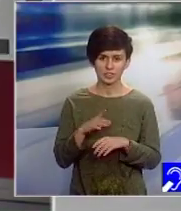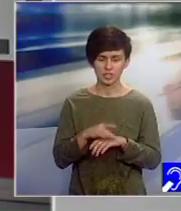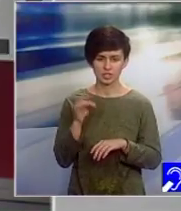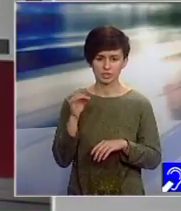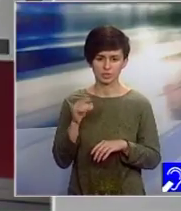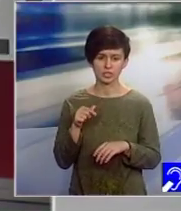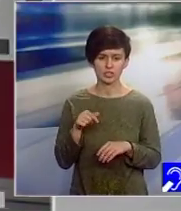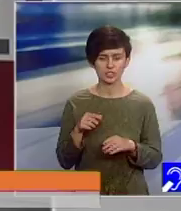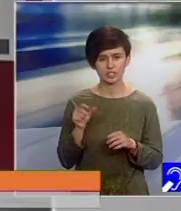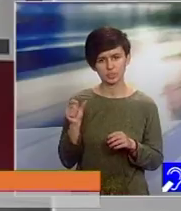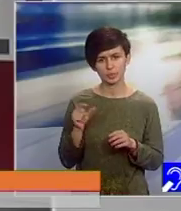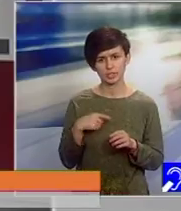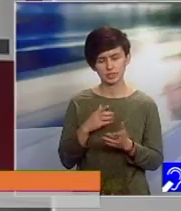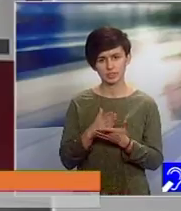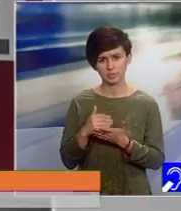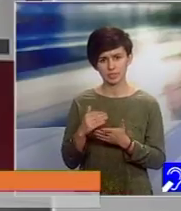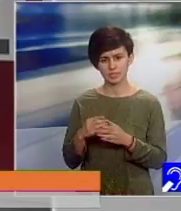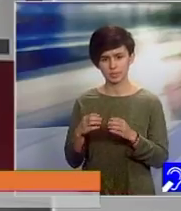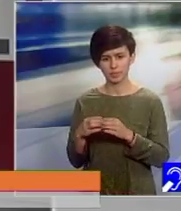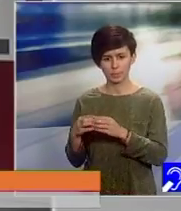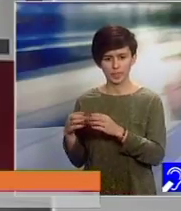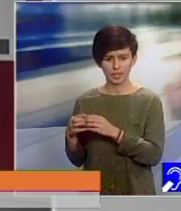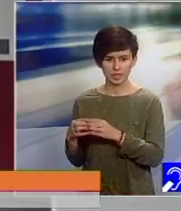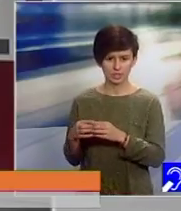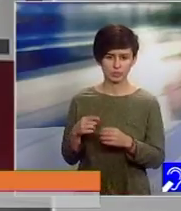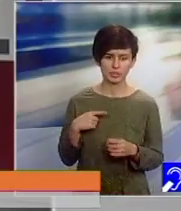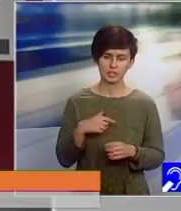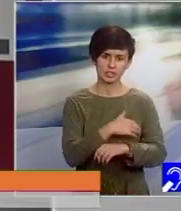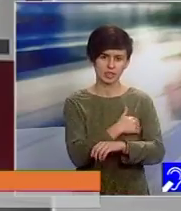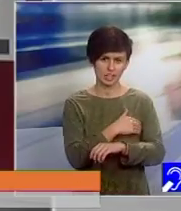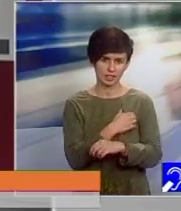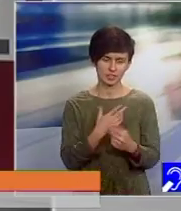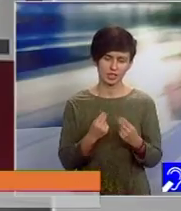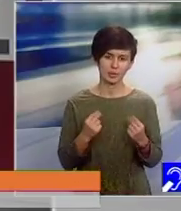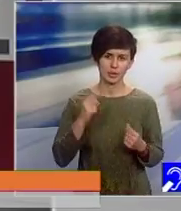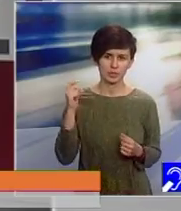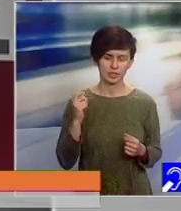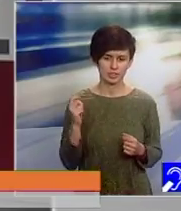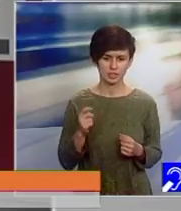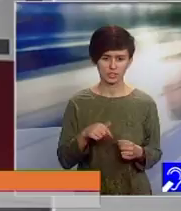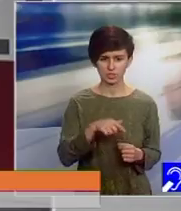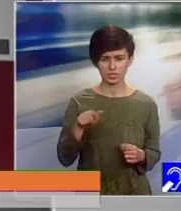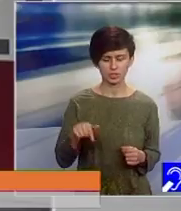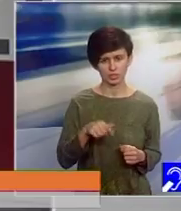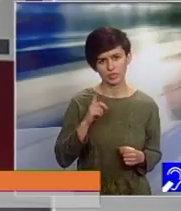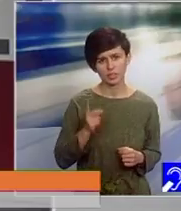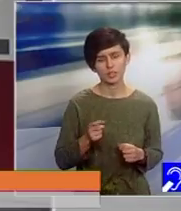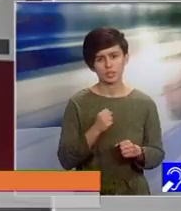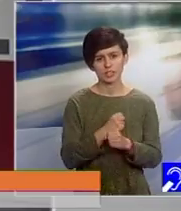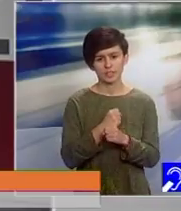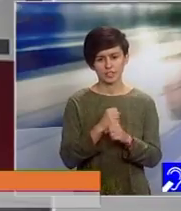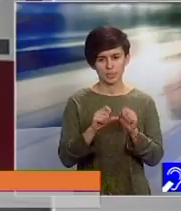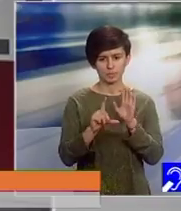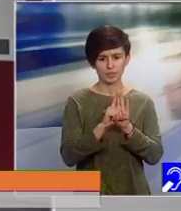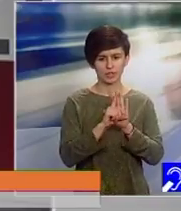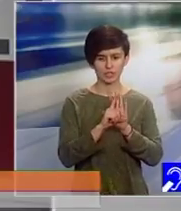împărțite pe grupuri, grupurile fiind mixte, mele din diferite țări, și împreună grupurile va trebui să dezbată o lege care,